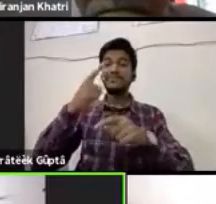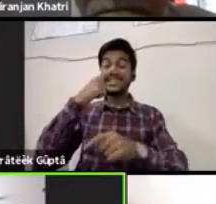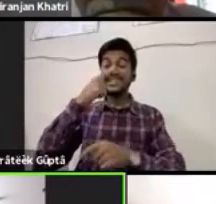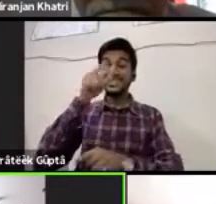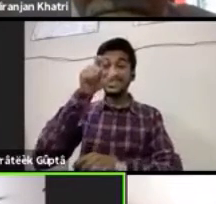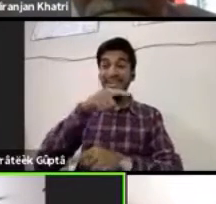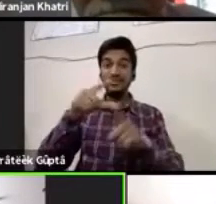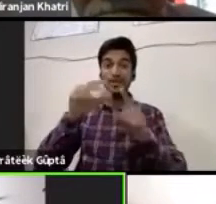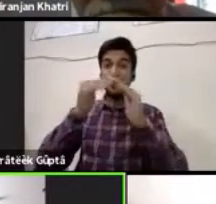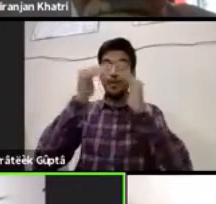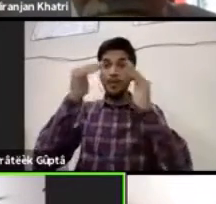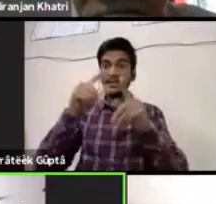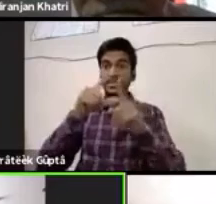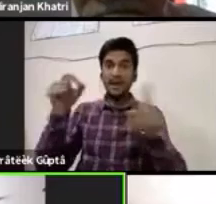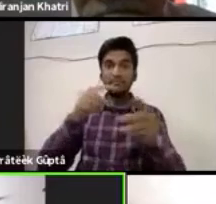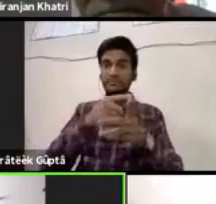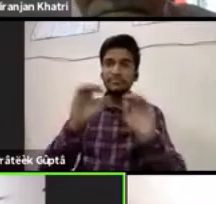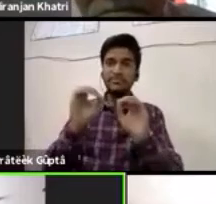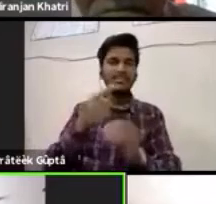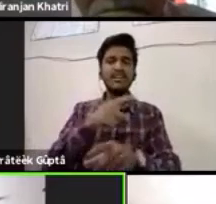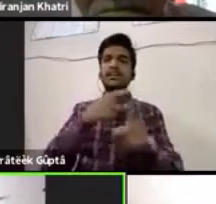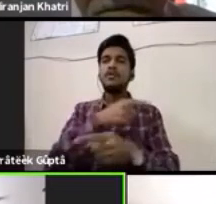बहुत विमेन को